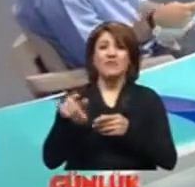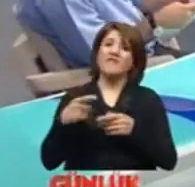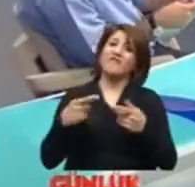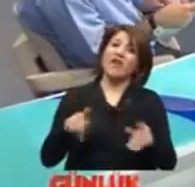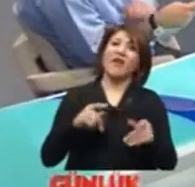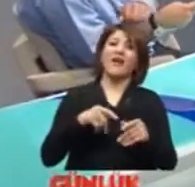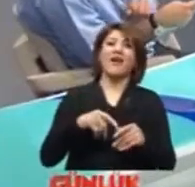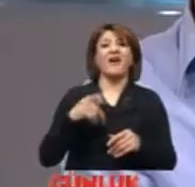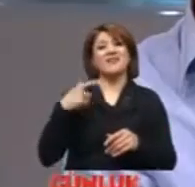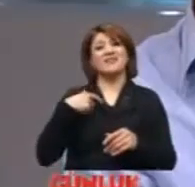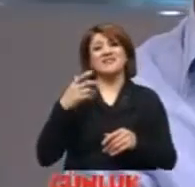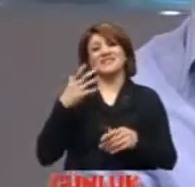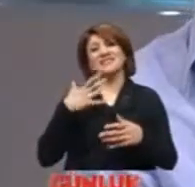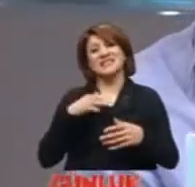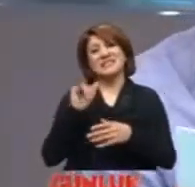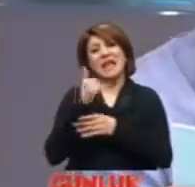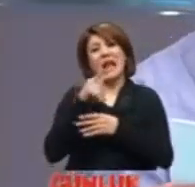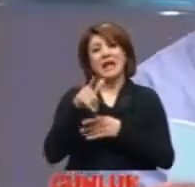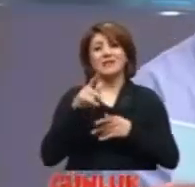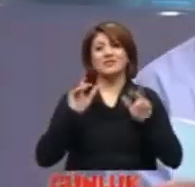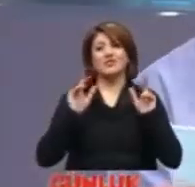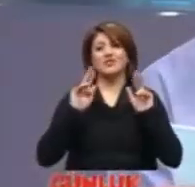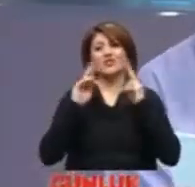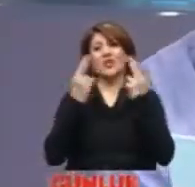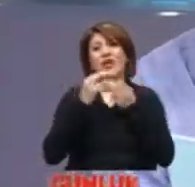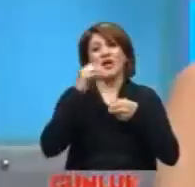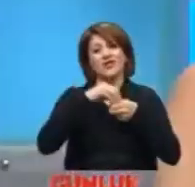bilemeyiz. Fakat şey çok güzel değil aşk mi? Aşk olsun Yiğit.